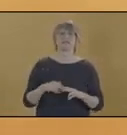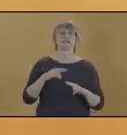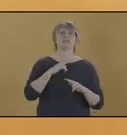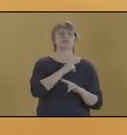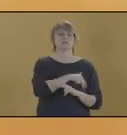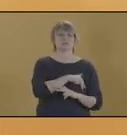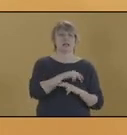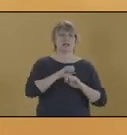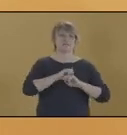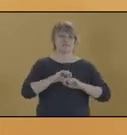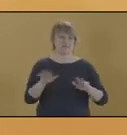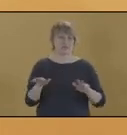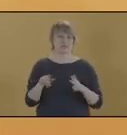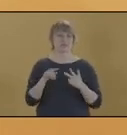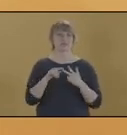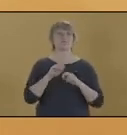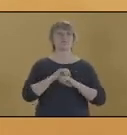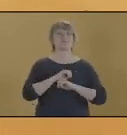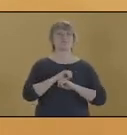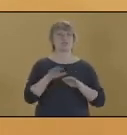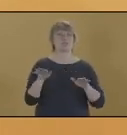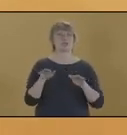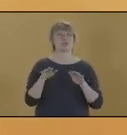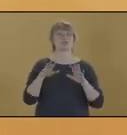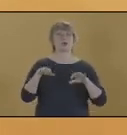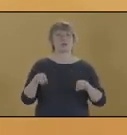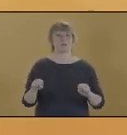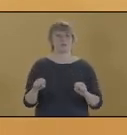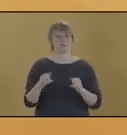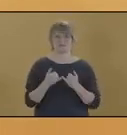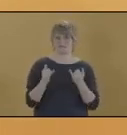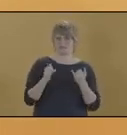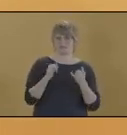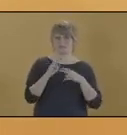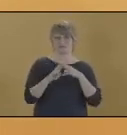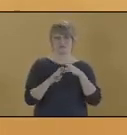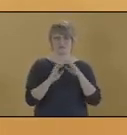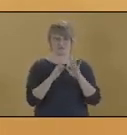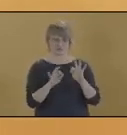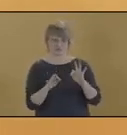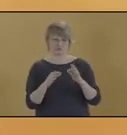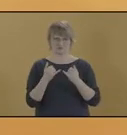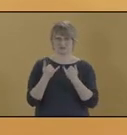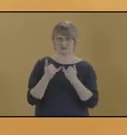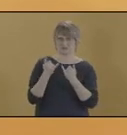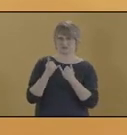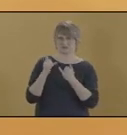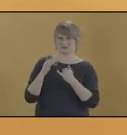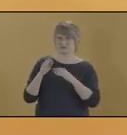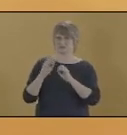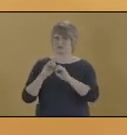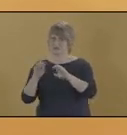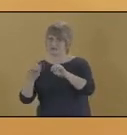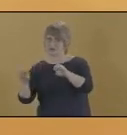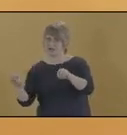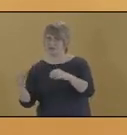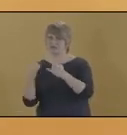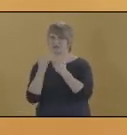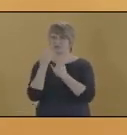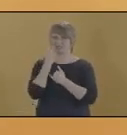Medienkompetenz, auch wie funktionieren soziale Medien, wie verbreiten Wie wirken die bei der Verbreitung